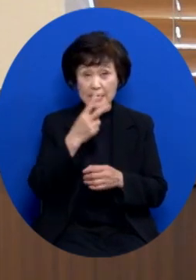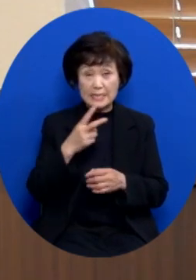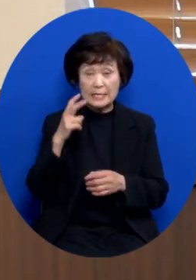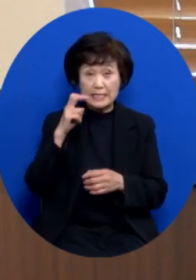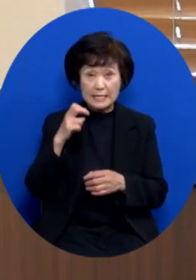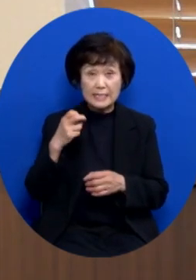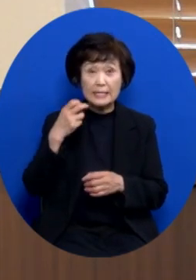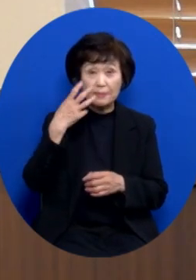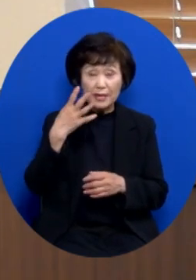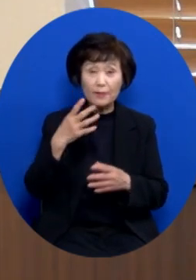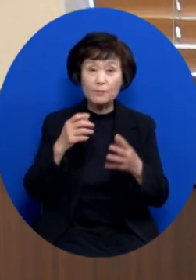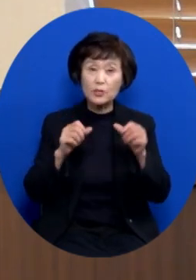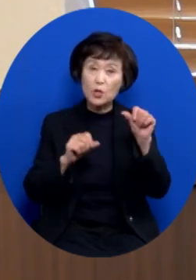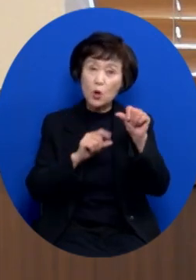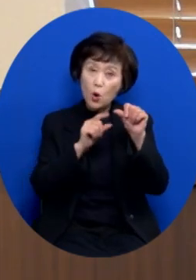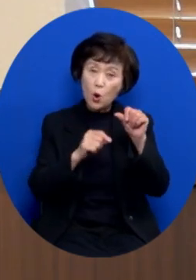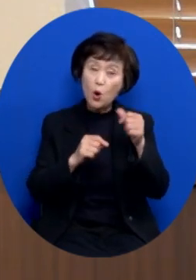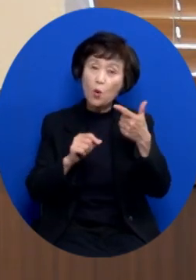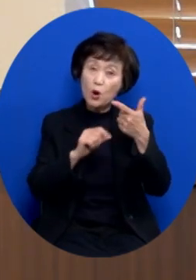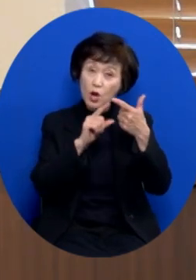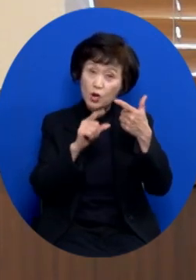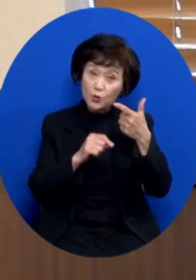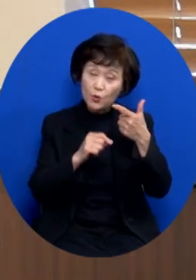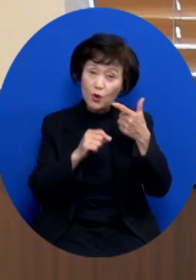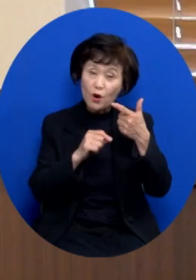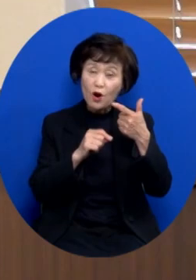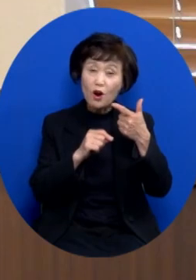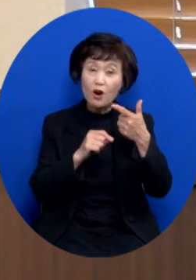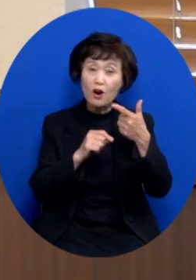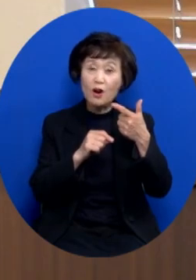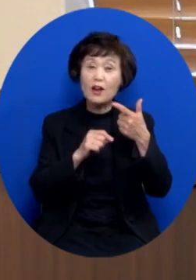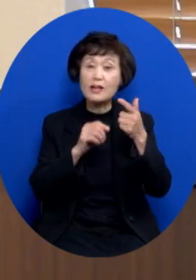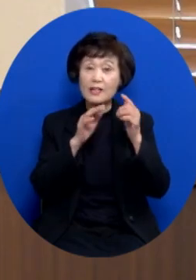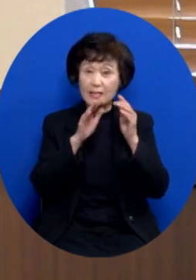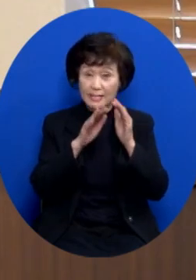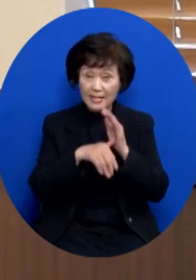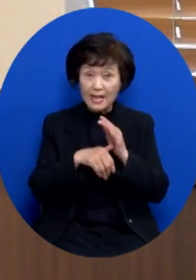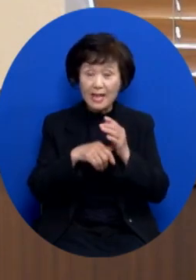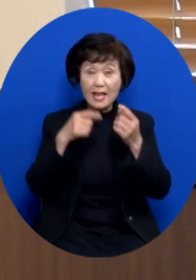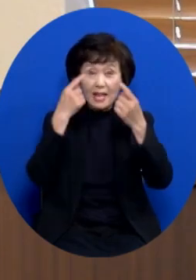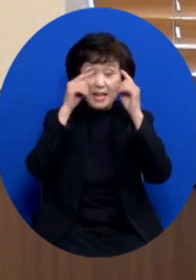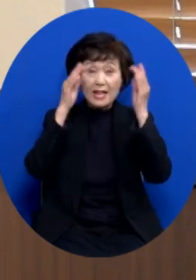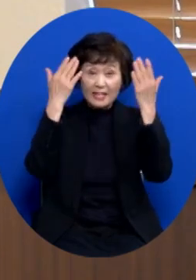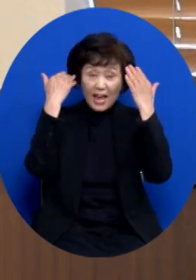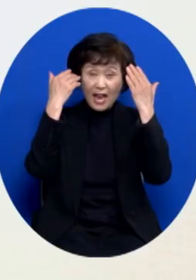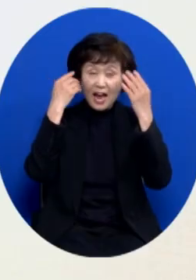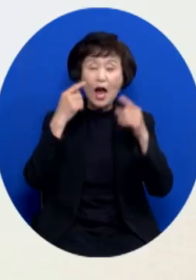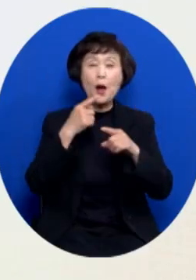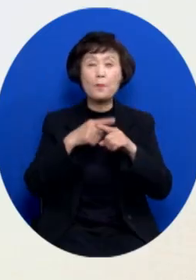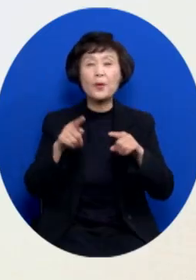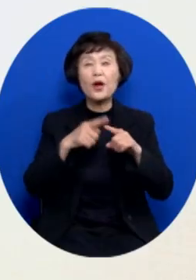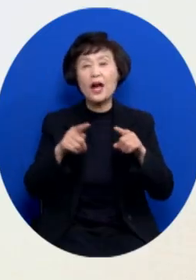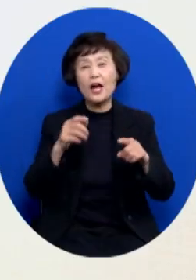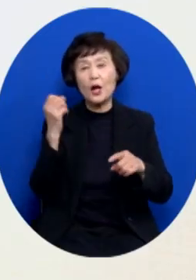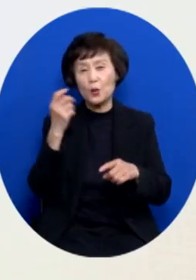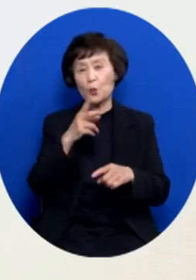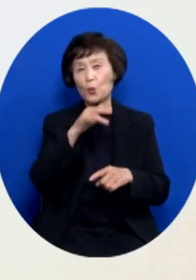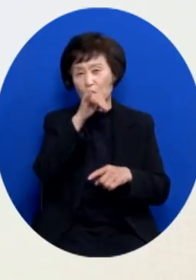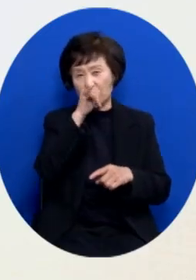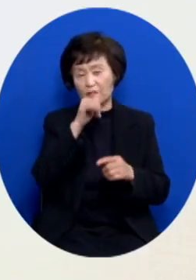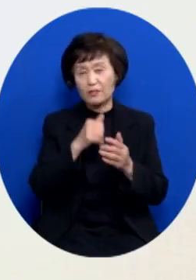2024년도 5월과 6월을 경에 이제 그 대학 평가가 새로 이루어지게 됩니다. 그래서